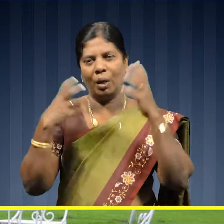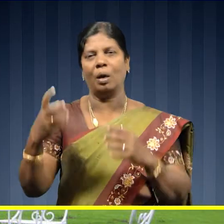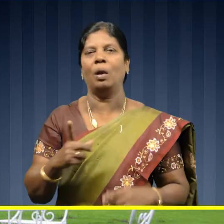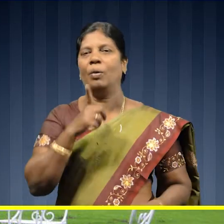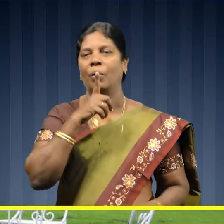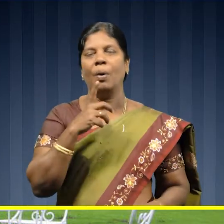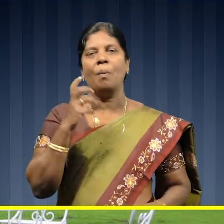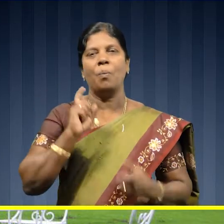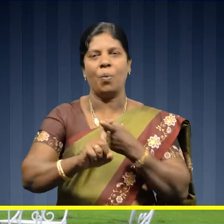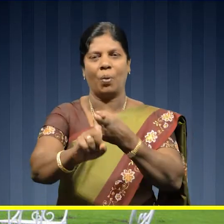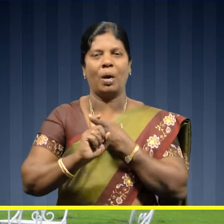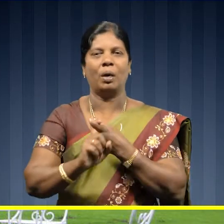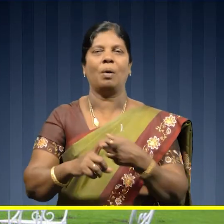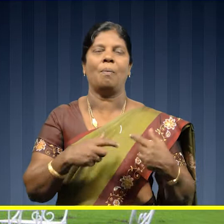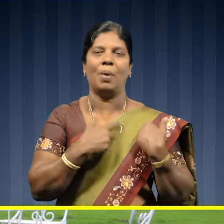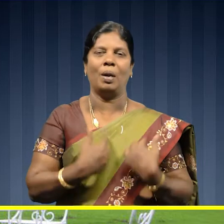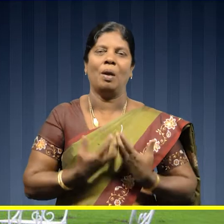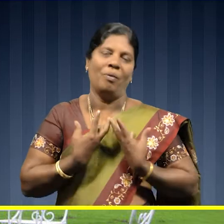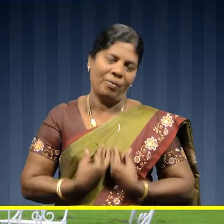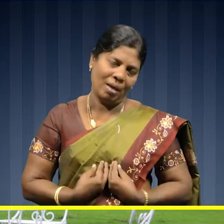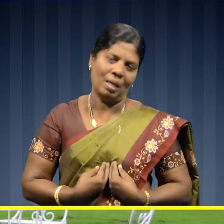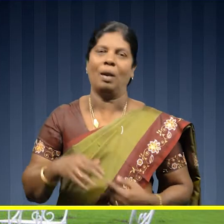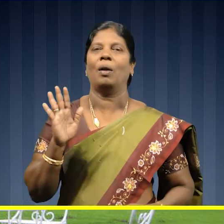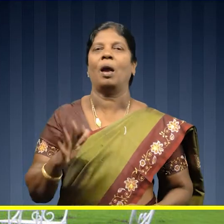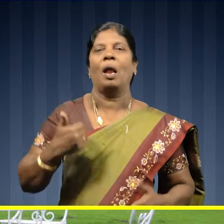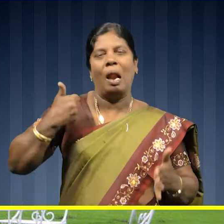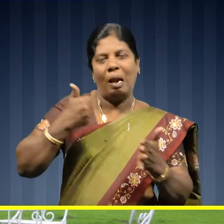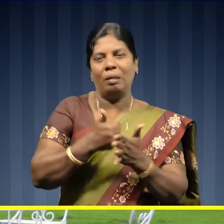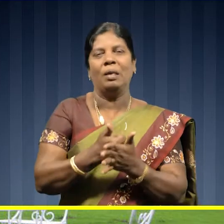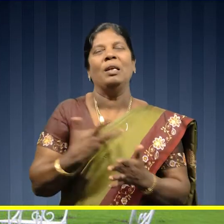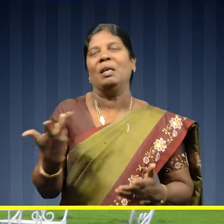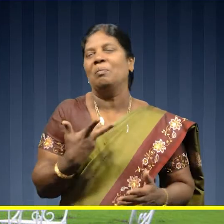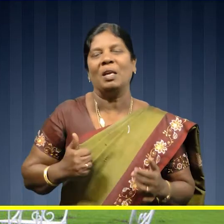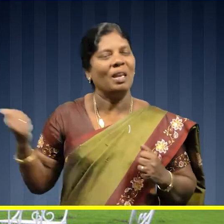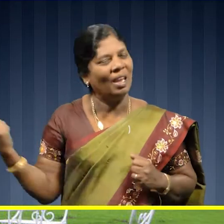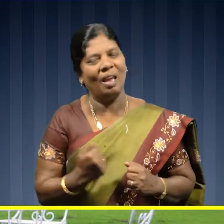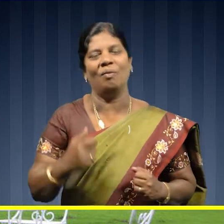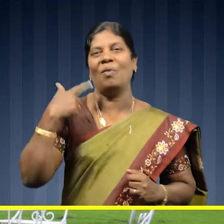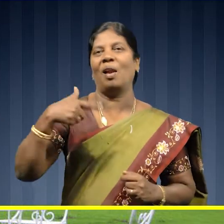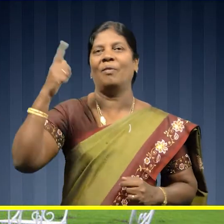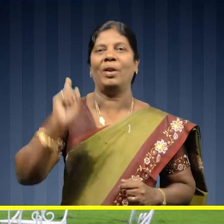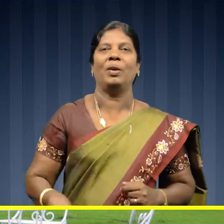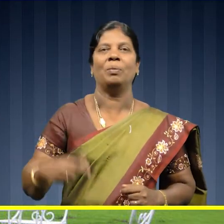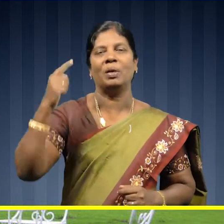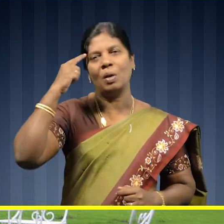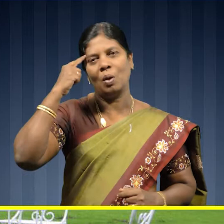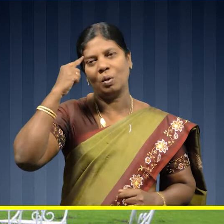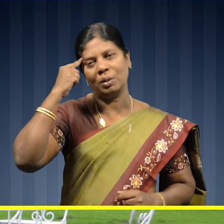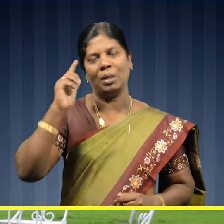பாரங்களிலோ, துயரங்களிலோ, போராட்டங்களிலோ, மன உளைச்சல்களிலோ, அழுத்தங்களிலோ, நான் ஏன் வாழ்கிறேன்